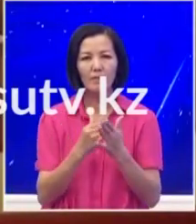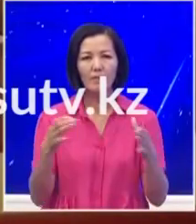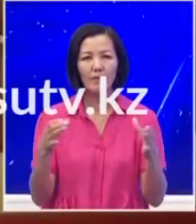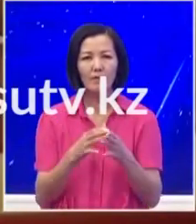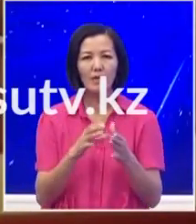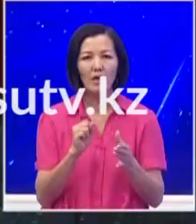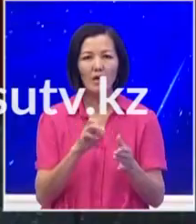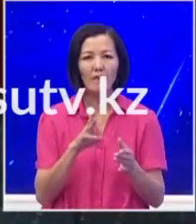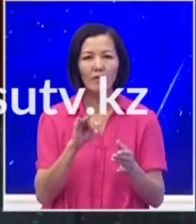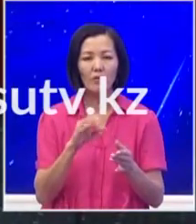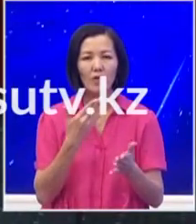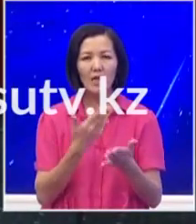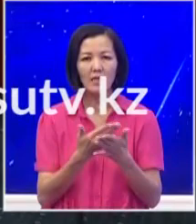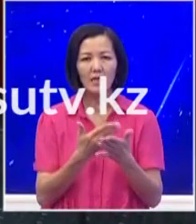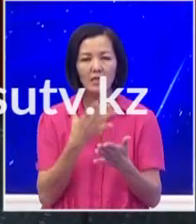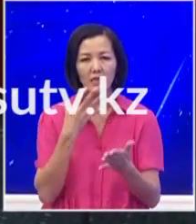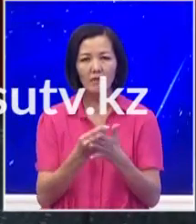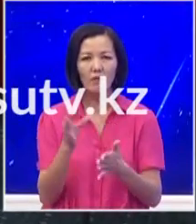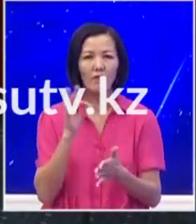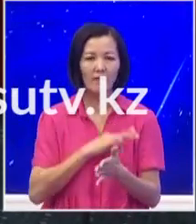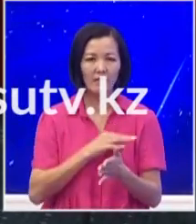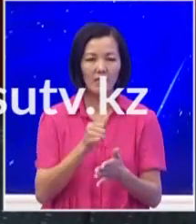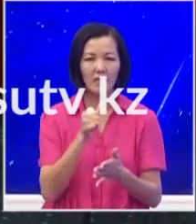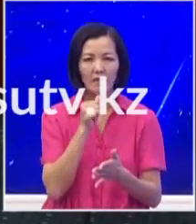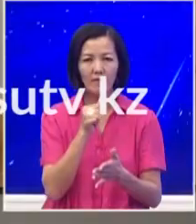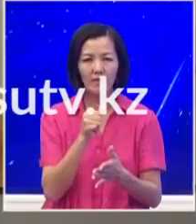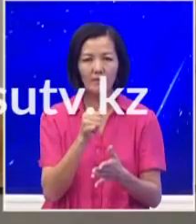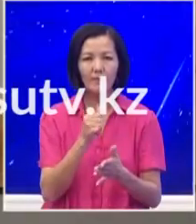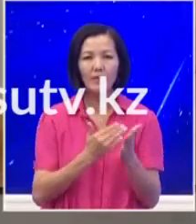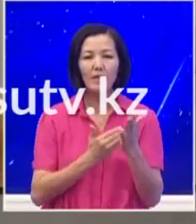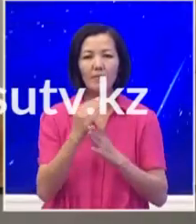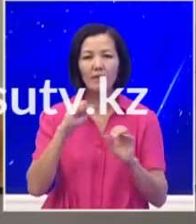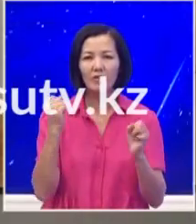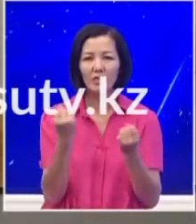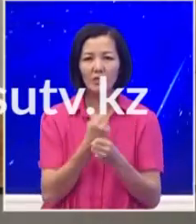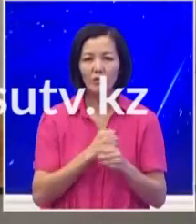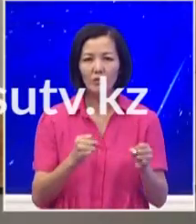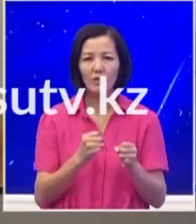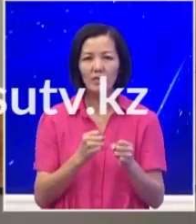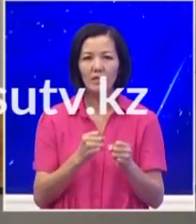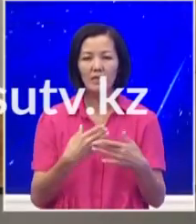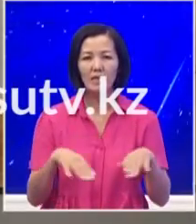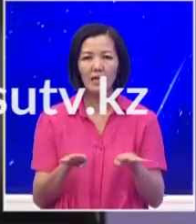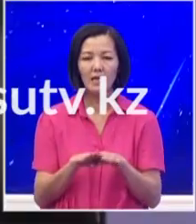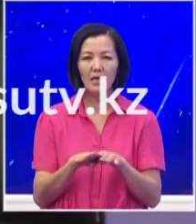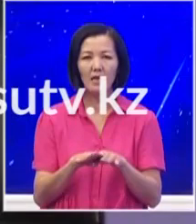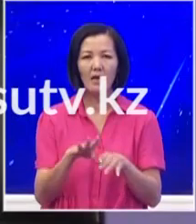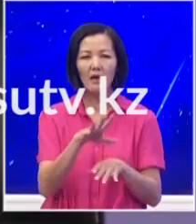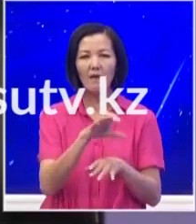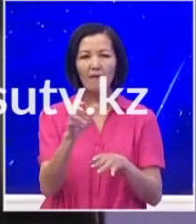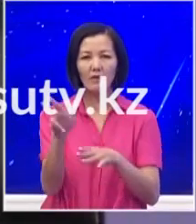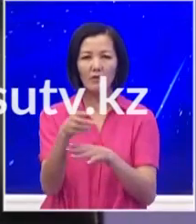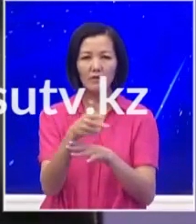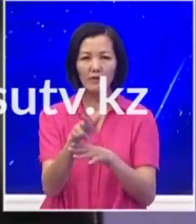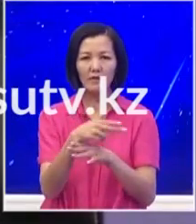комплекс «Автоураган» доказывает свою эффективность. Он определяет превышение скорости автотранспортного средства. Таких видеофиксаторов в